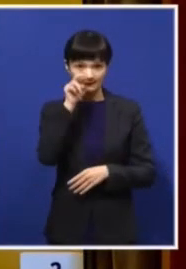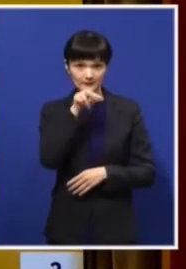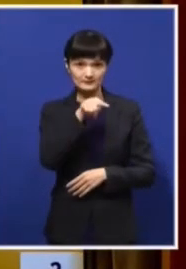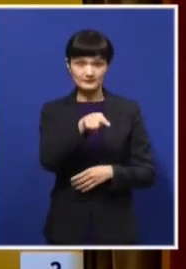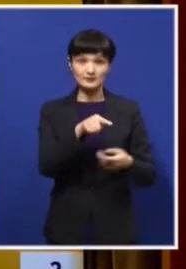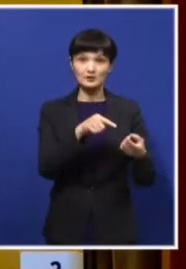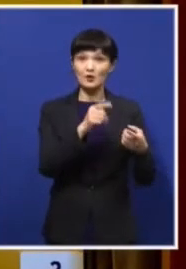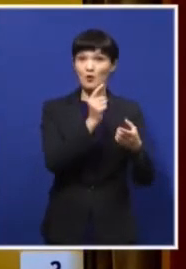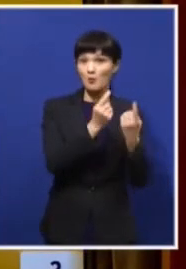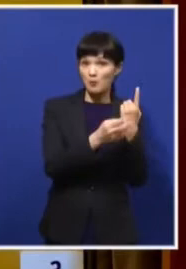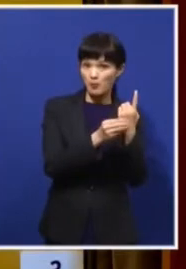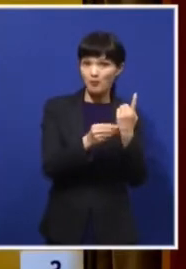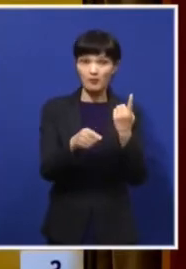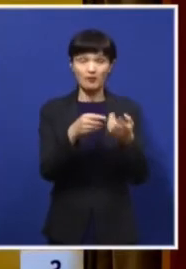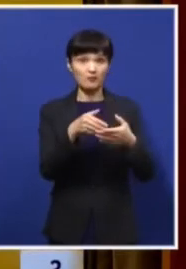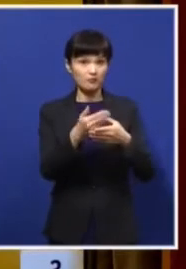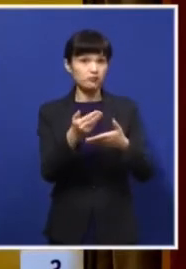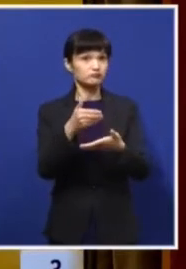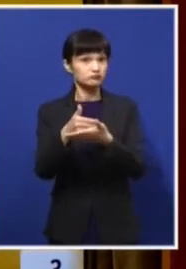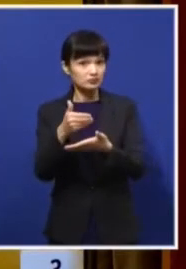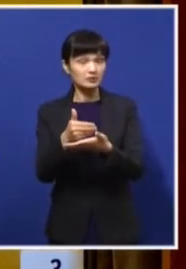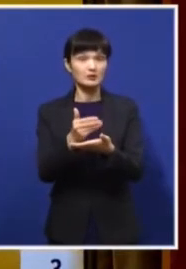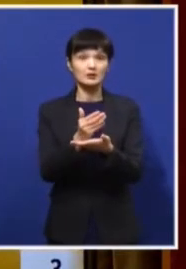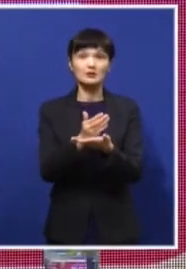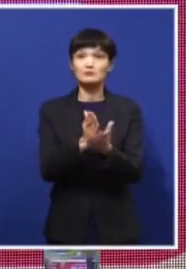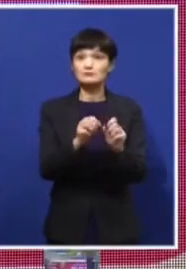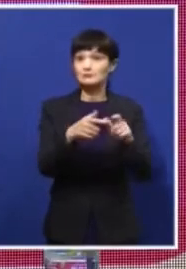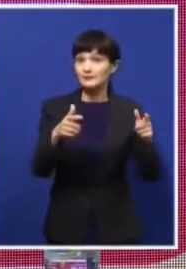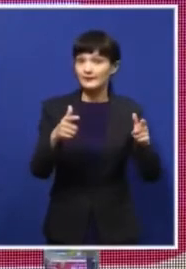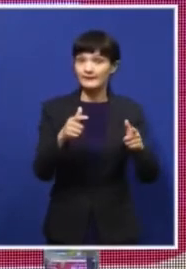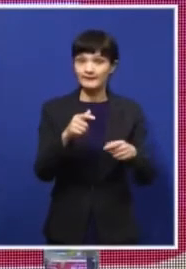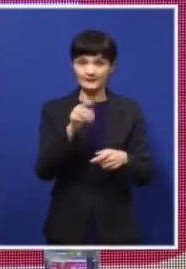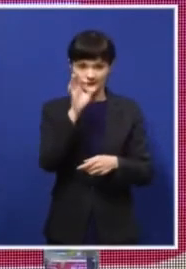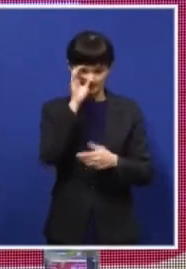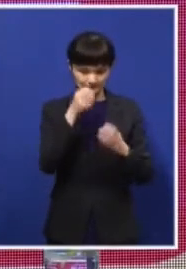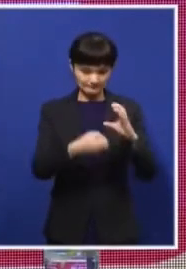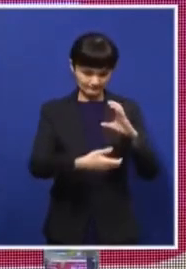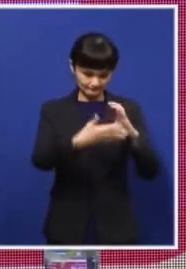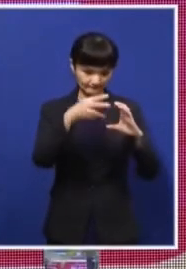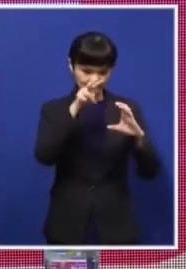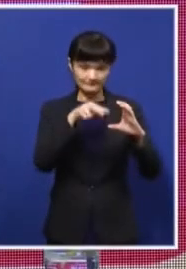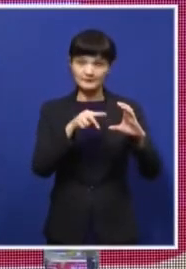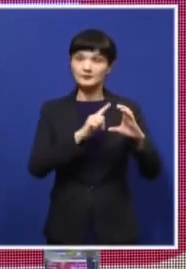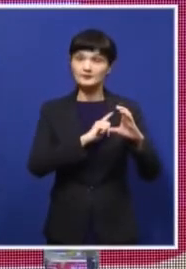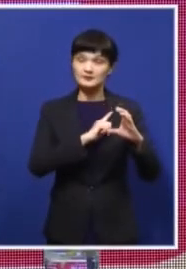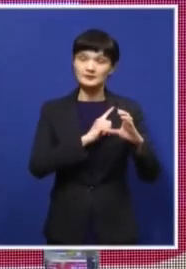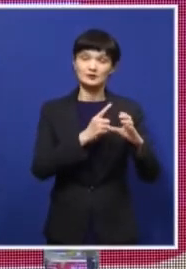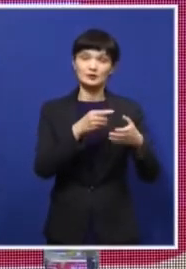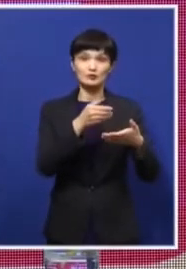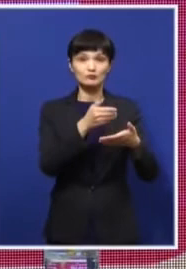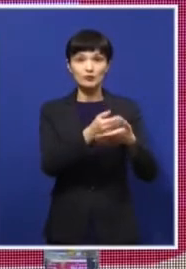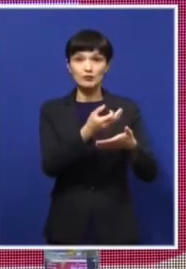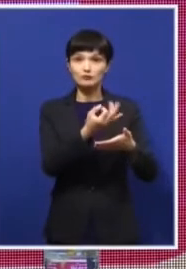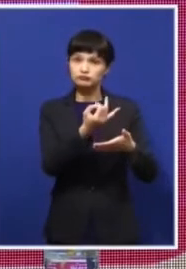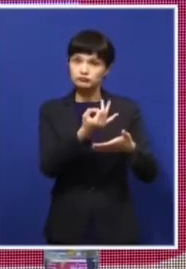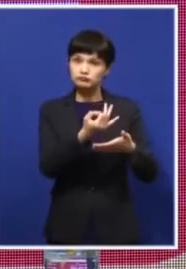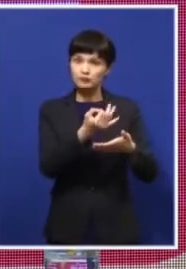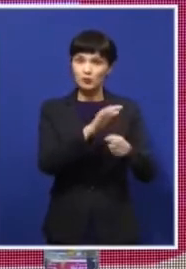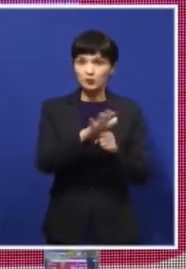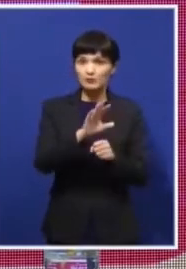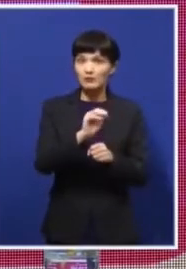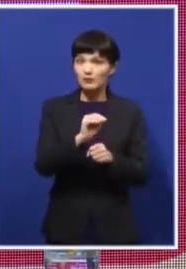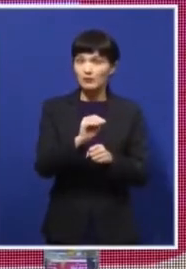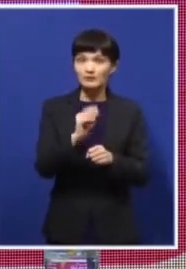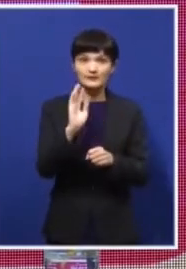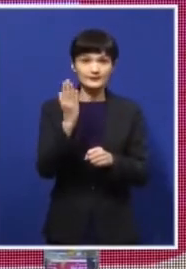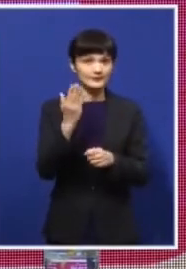诉我们你的消费什么时候满额等等的这个资讯来显示。那但是每一家支付工具可能在他自己的